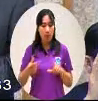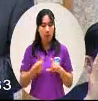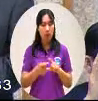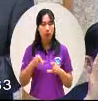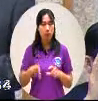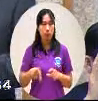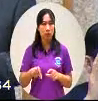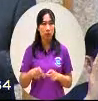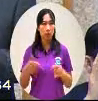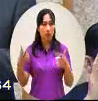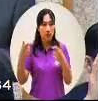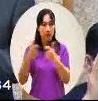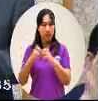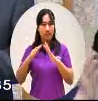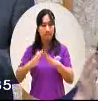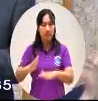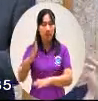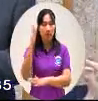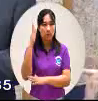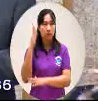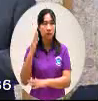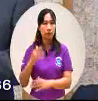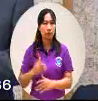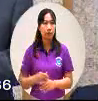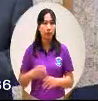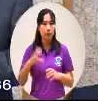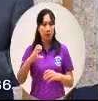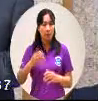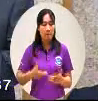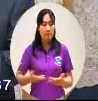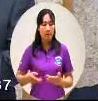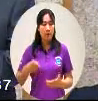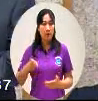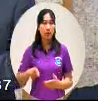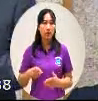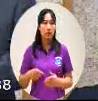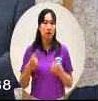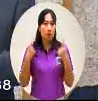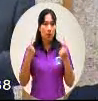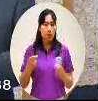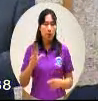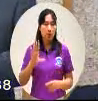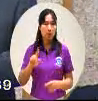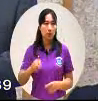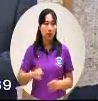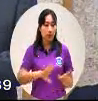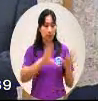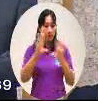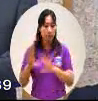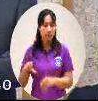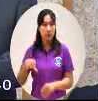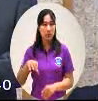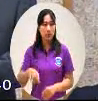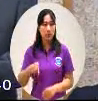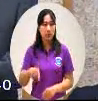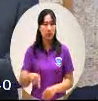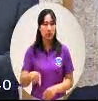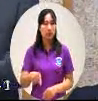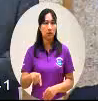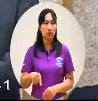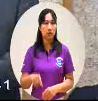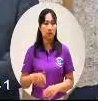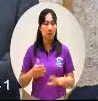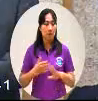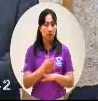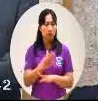的这个方案，希望把原民区既有的这个风景点哈，还有它。经过修复之后的这